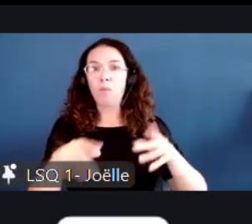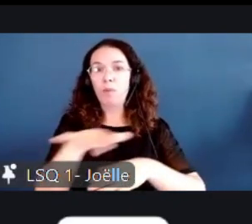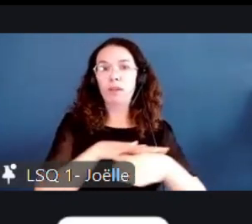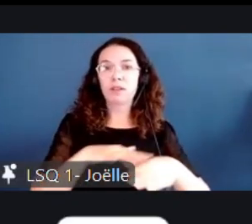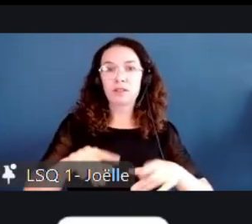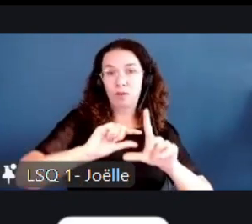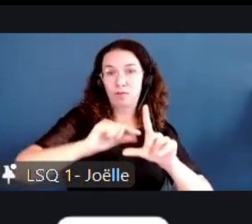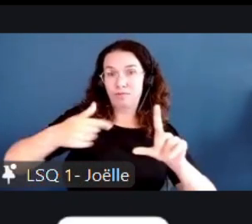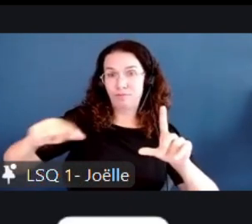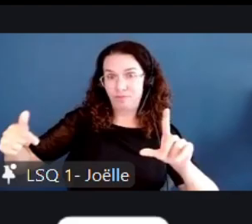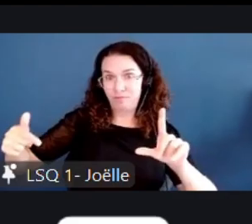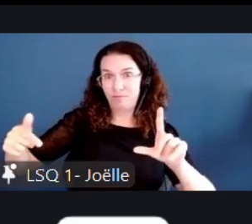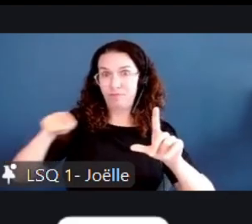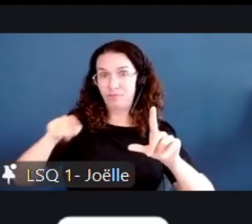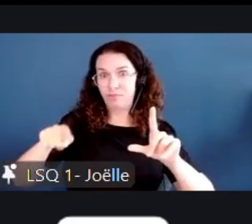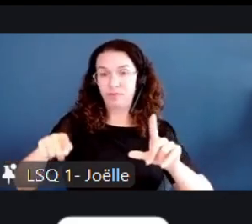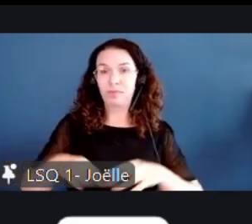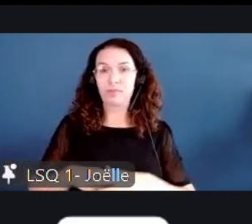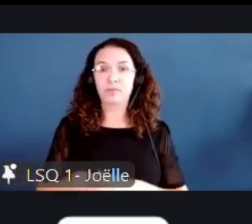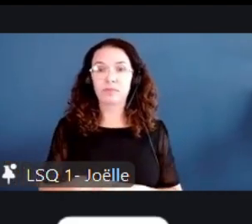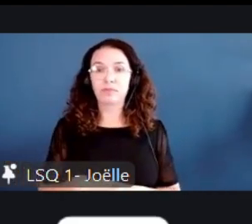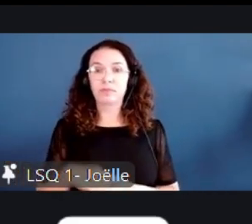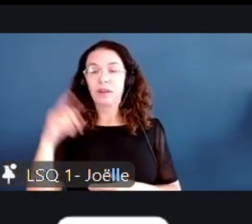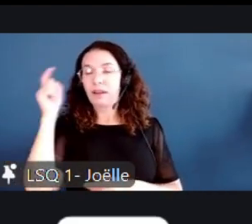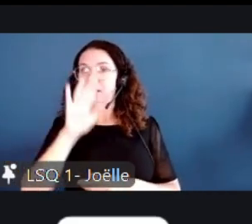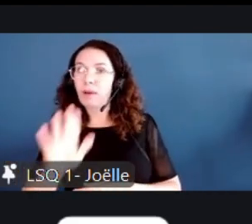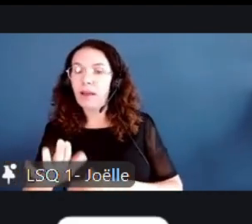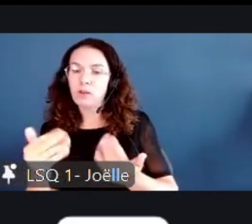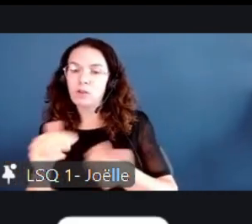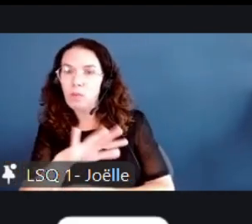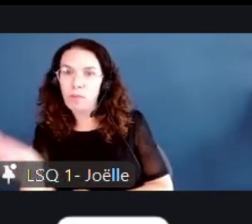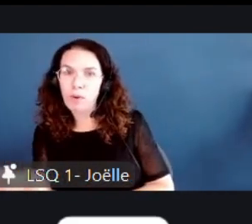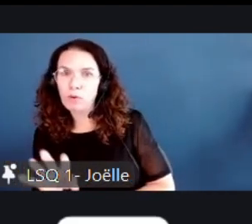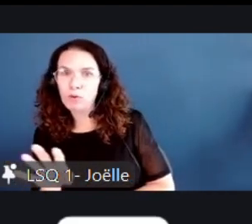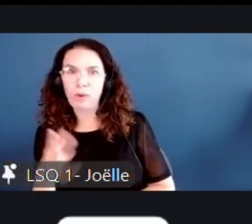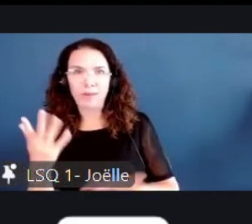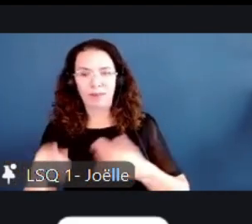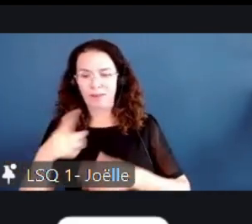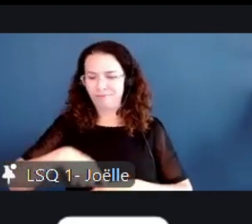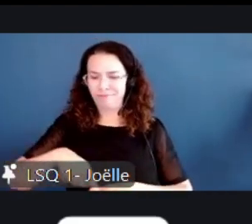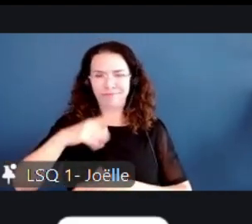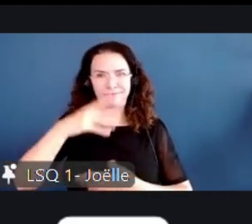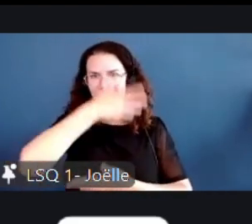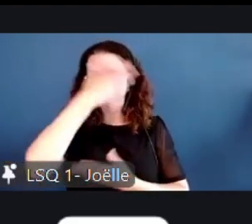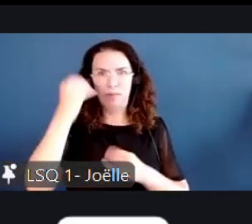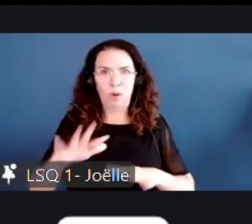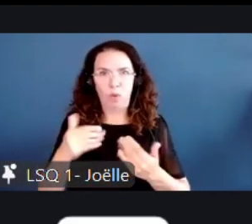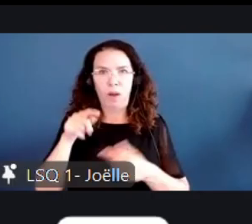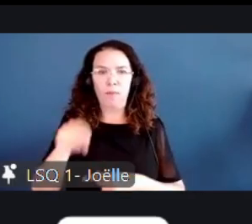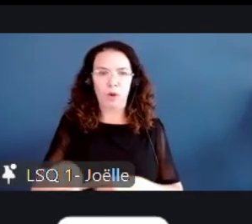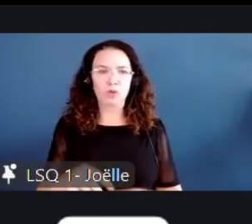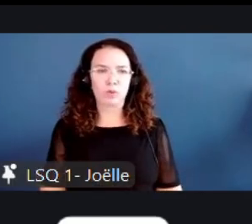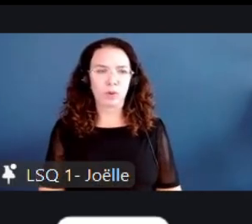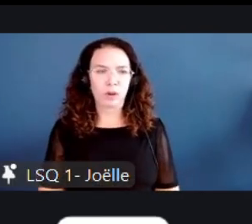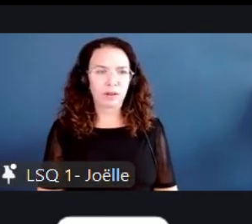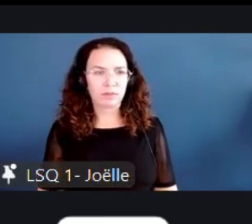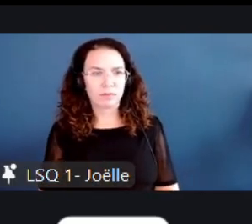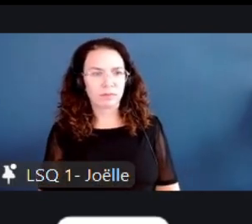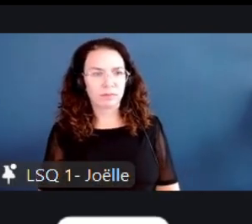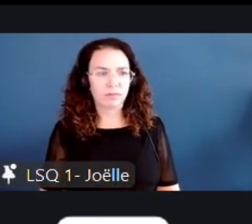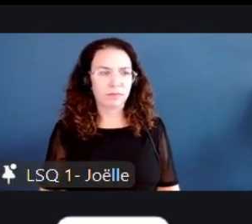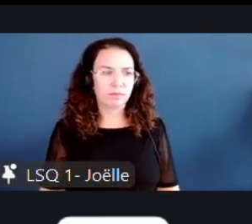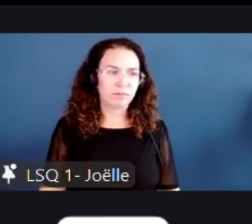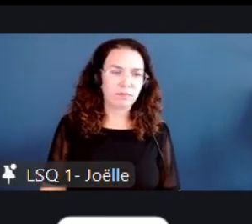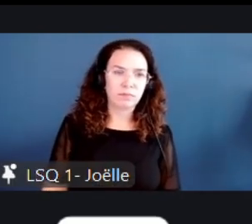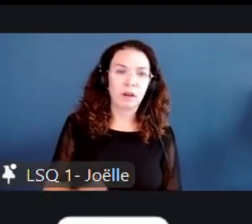de LGBTQIA+, dont les expériences et les besoins ont tendance à être méconnus par les prestataires. Je note que ces éléments ont notamment